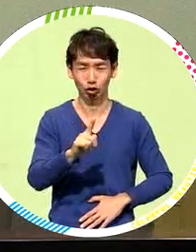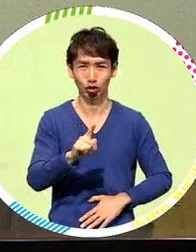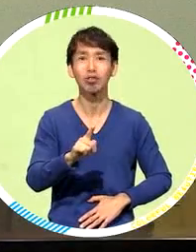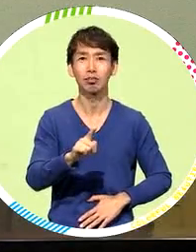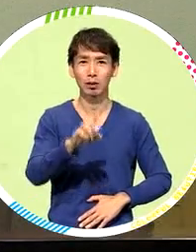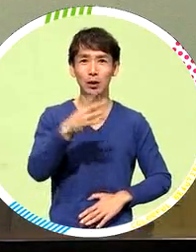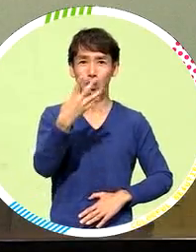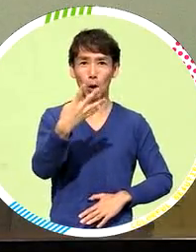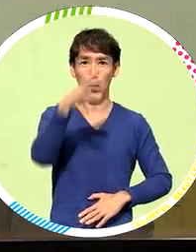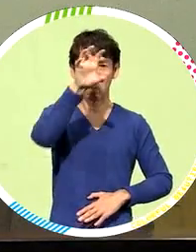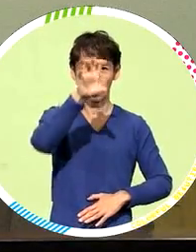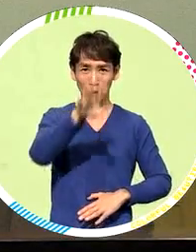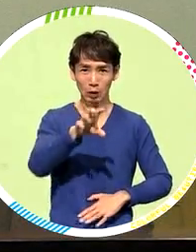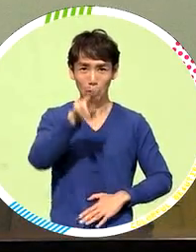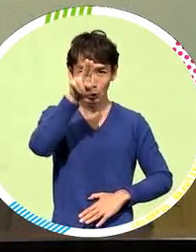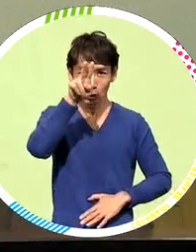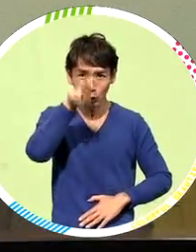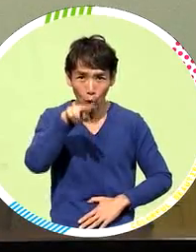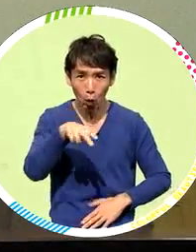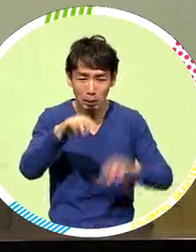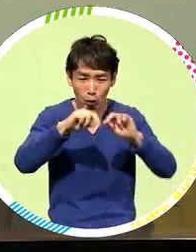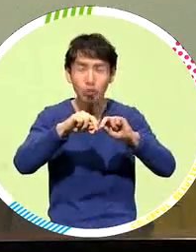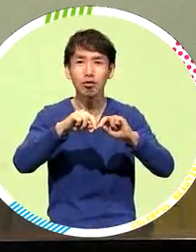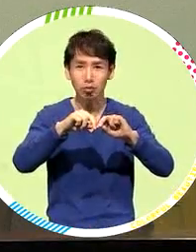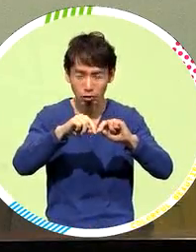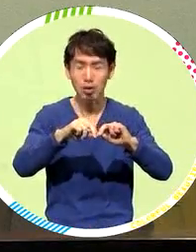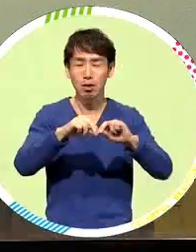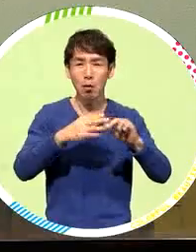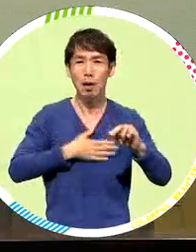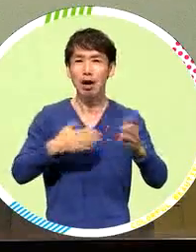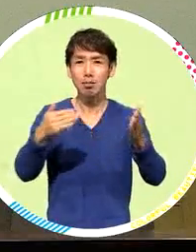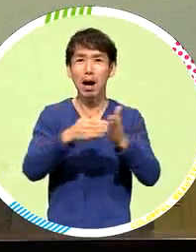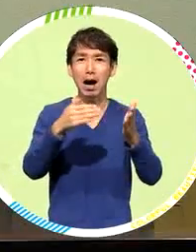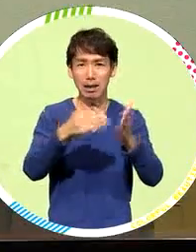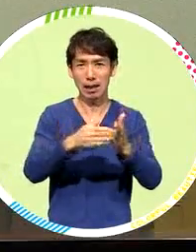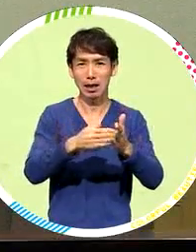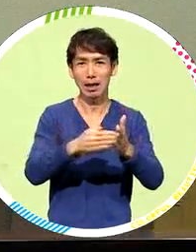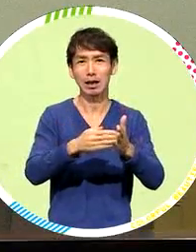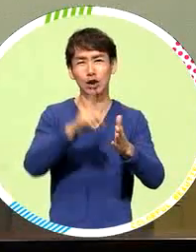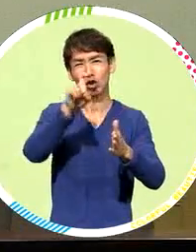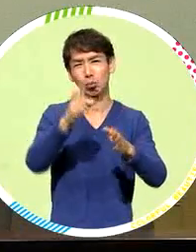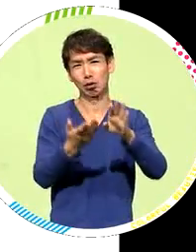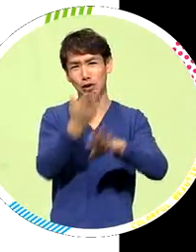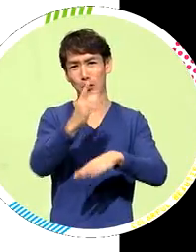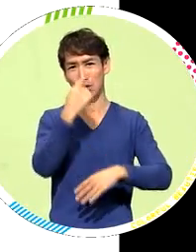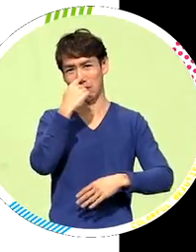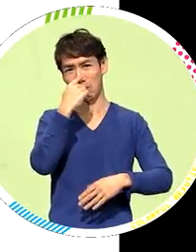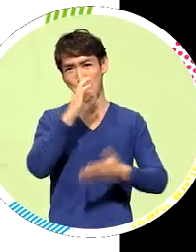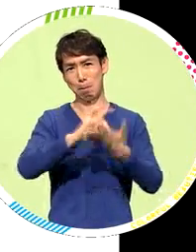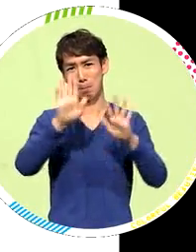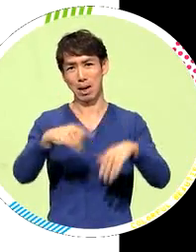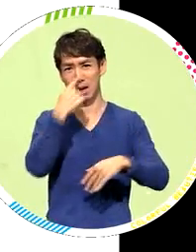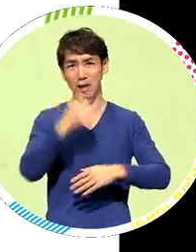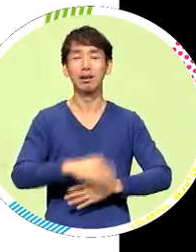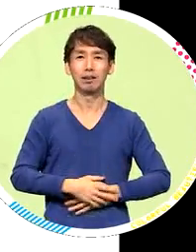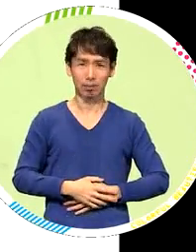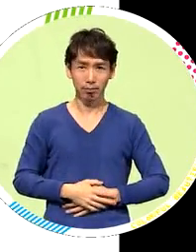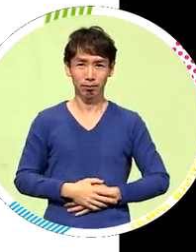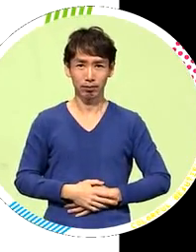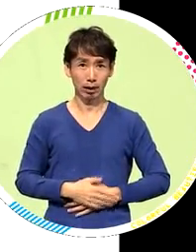ちゃいましたその中でも私が衝撃を受けたのがさっきフリップでも見せたこれです何だろう